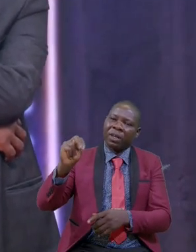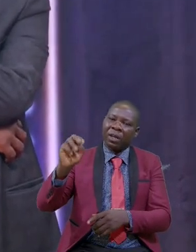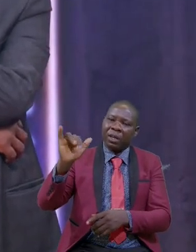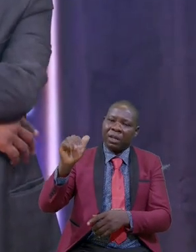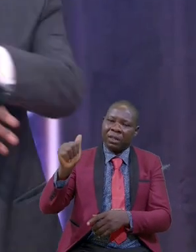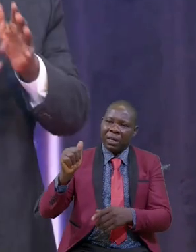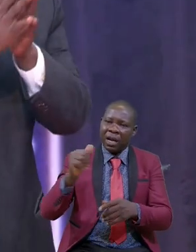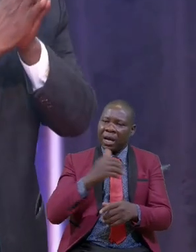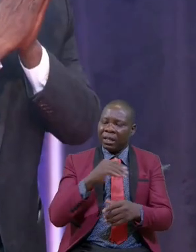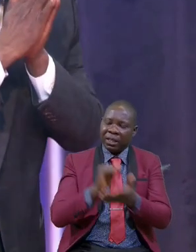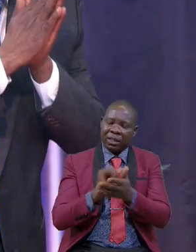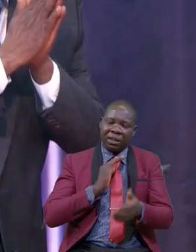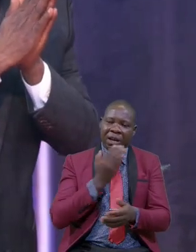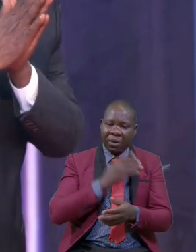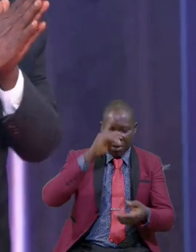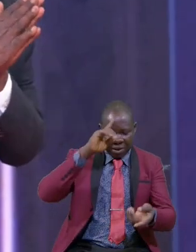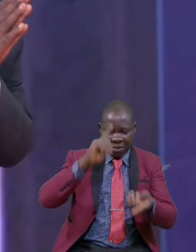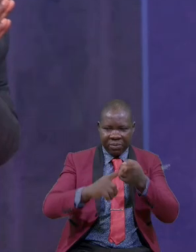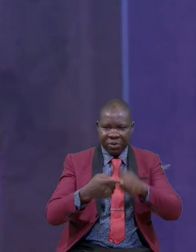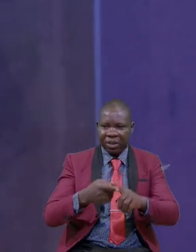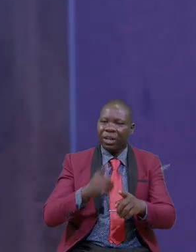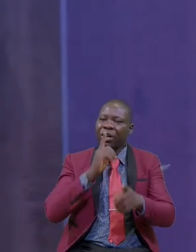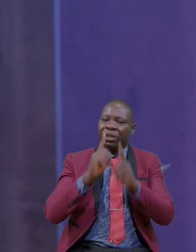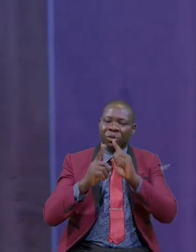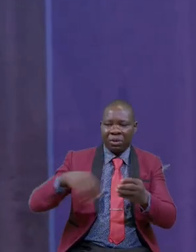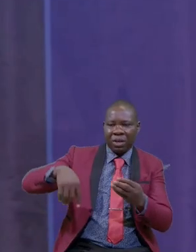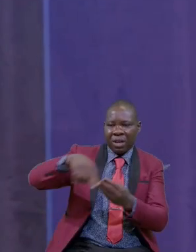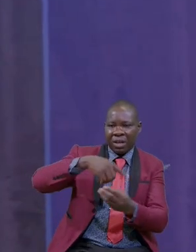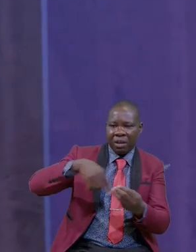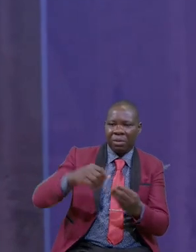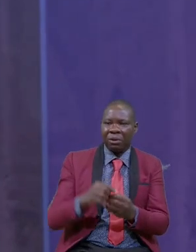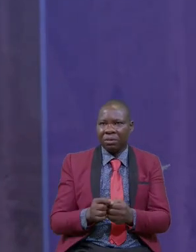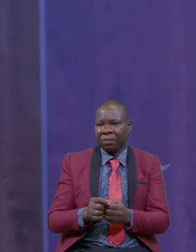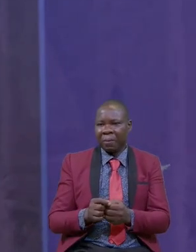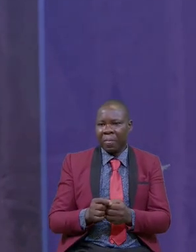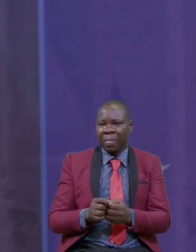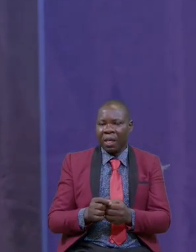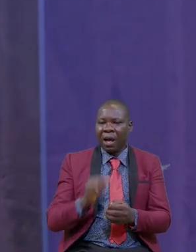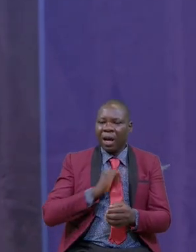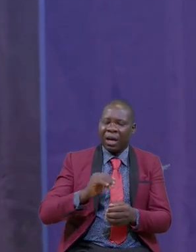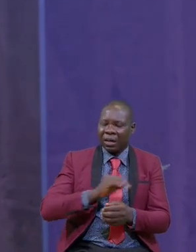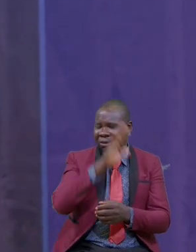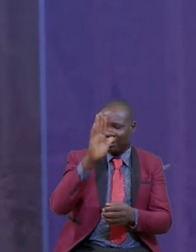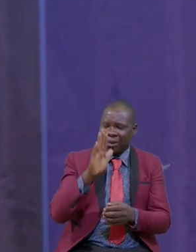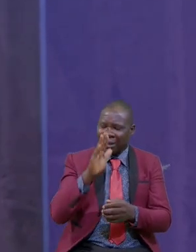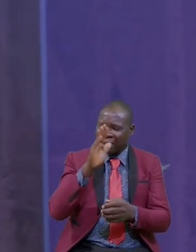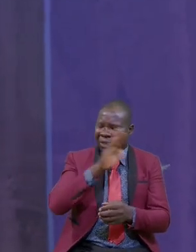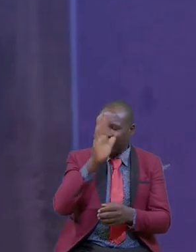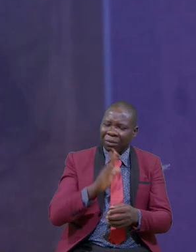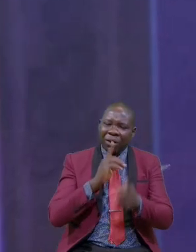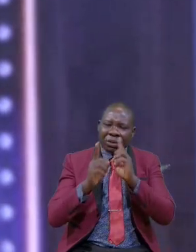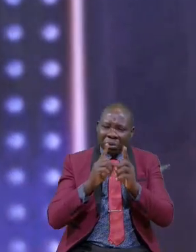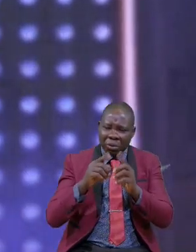tranquille I never, là-bas. I never je n'avais jamais what others are je, doing, je ne m'ingérais jamais dans I je ne contribuais à rien. Je n'avais pas